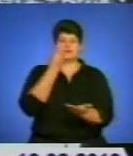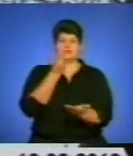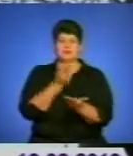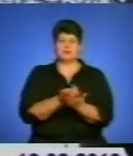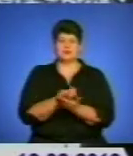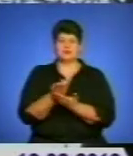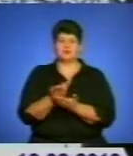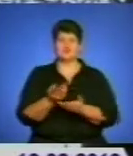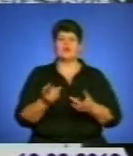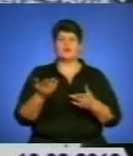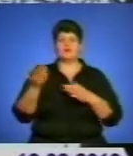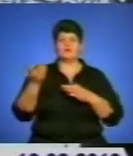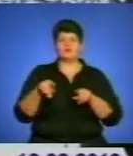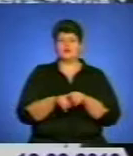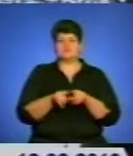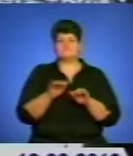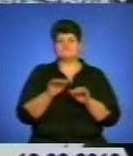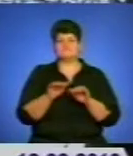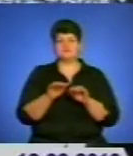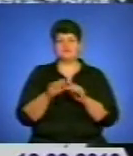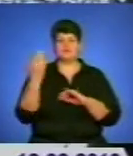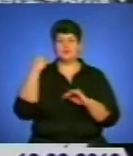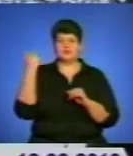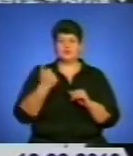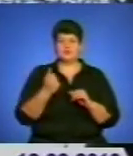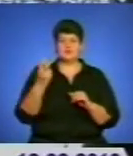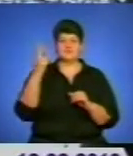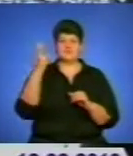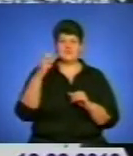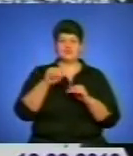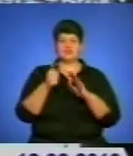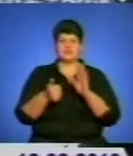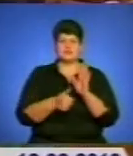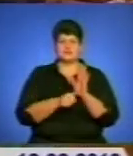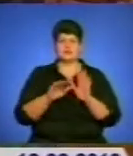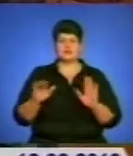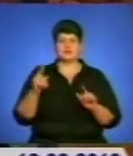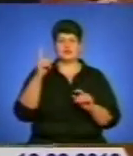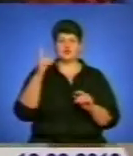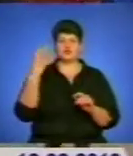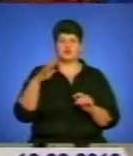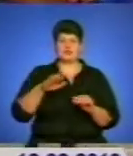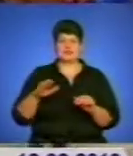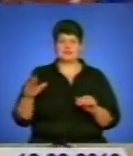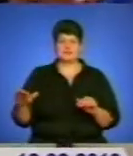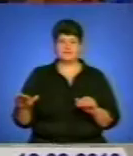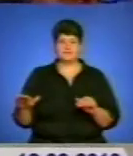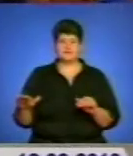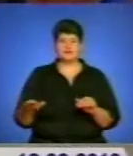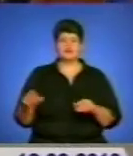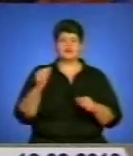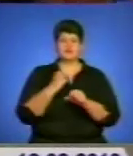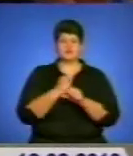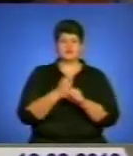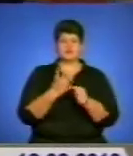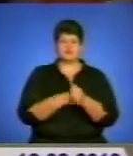порівняно з минулим тижнем. Ну, зараз загоспіталізовано 216 осіб, із них 140 дітей. Зробити щеплення проти грипу лікарі радять і